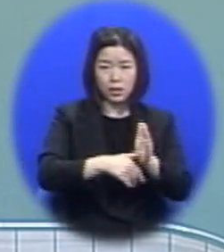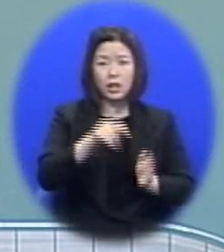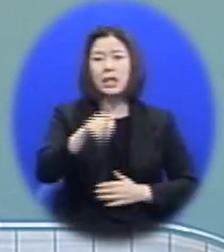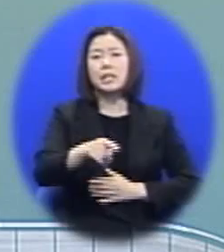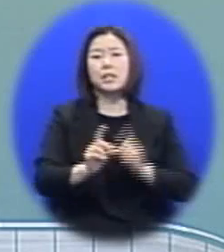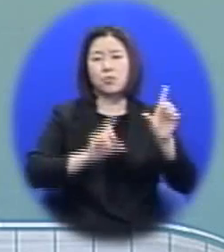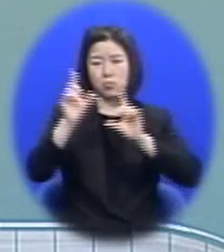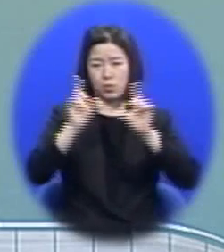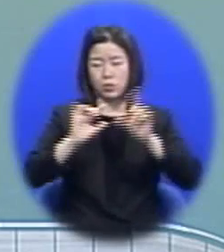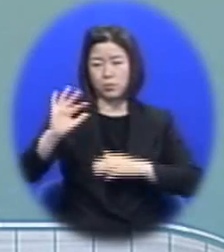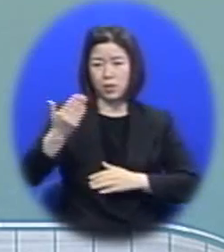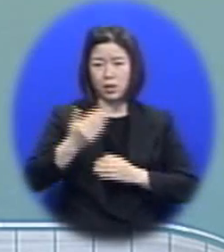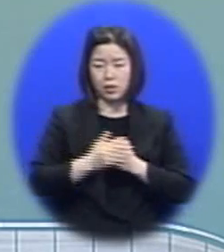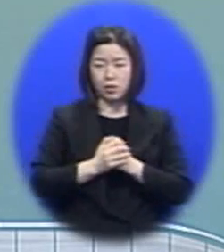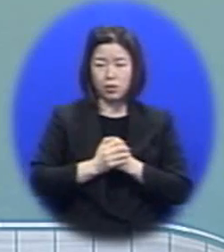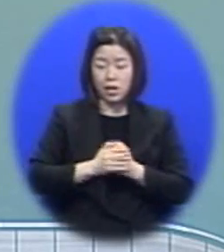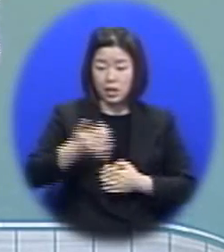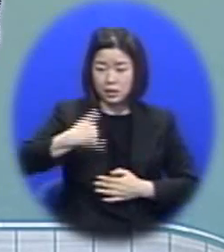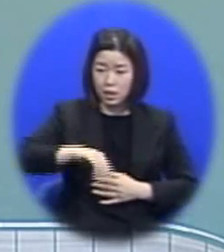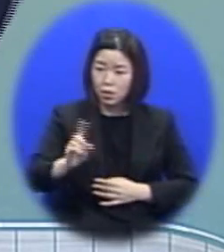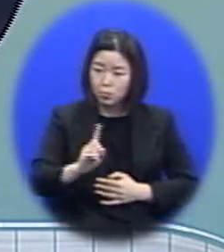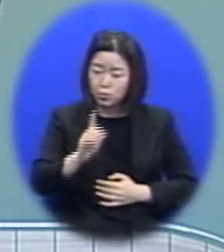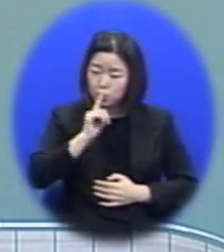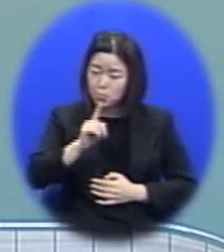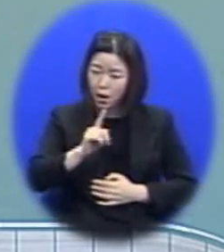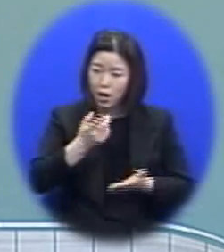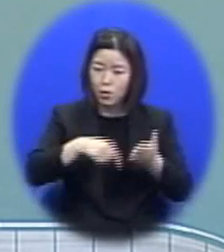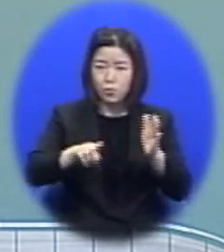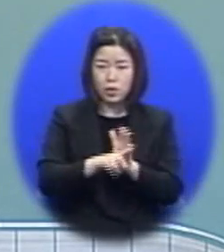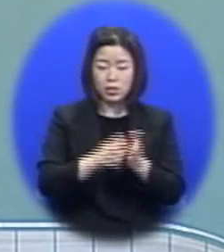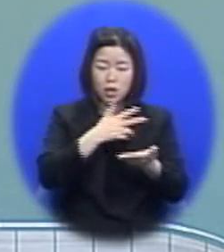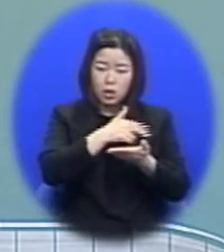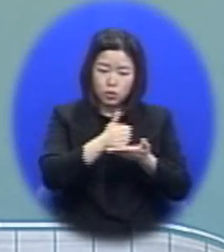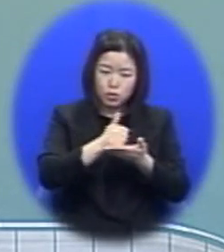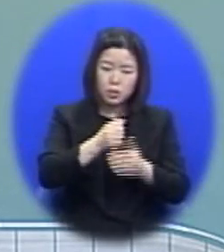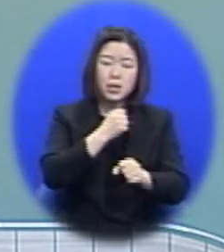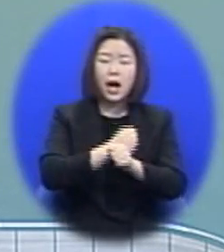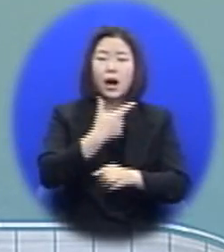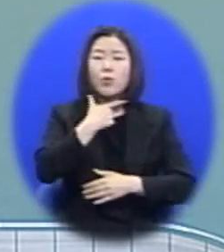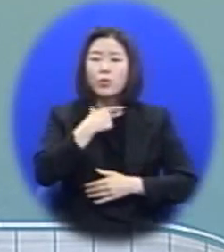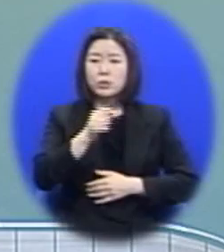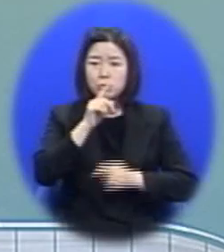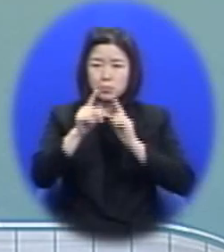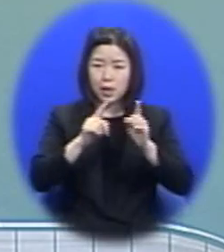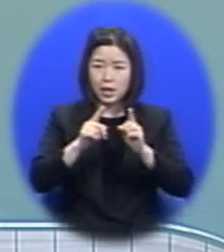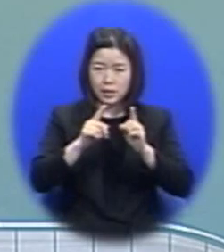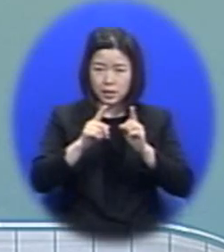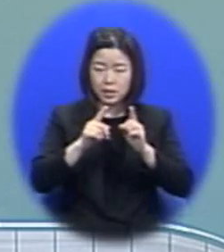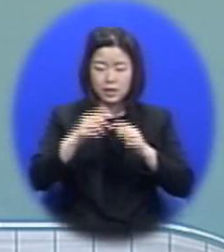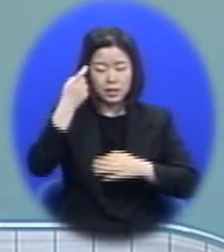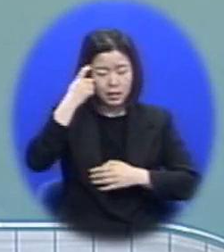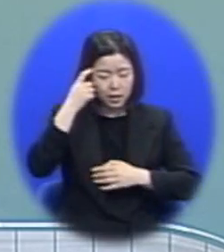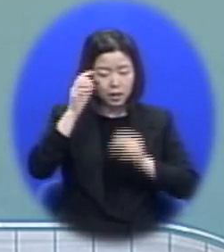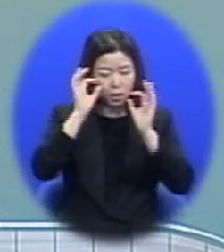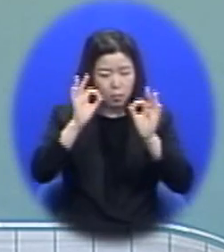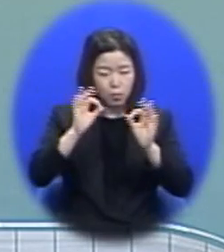것입니다 자녀들에게 무슨 말을 한다면 주님이 하시고 싶은 말을 부모가